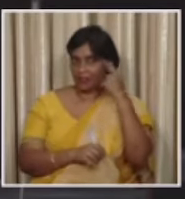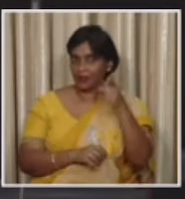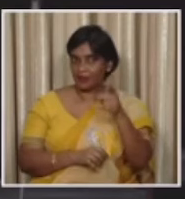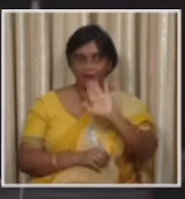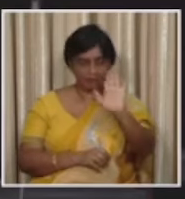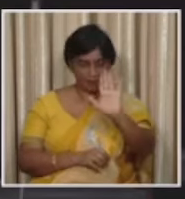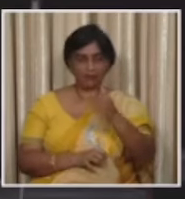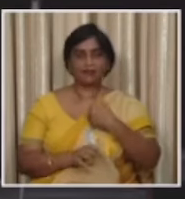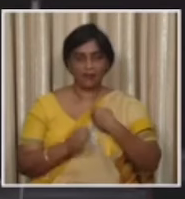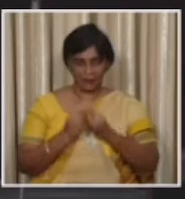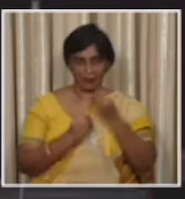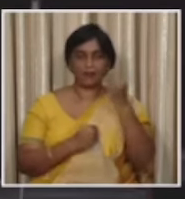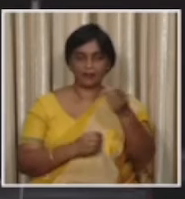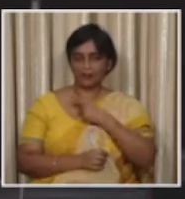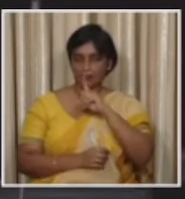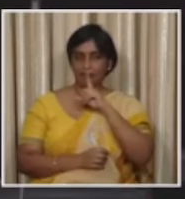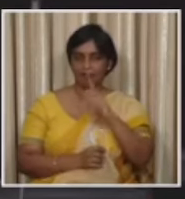නෑ,